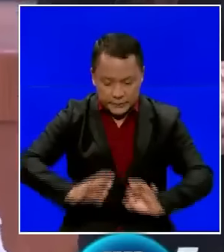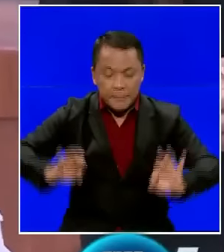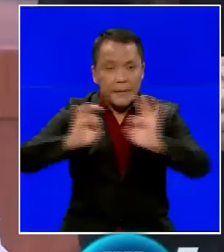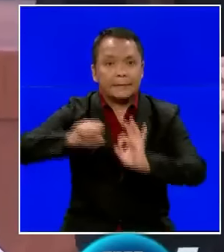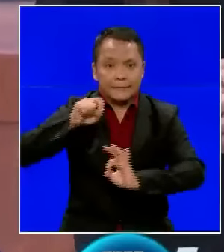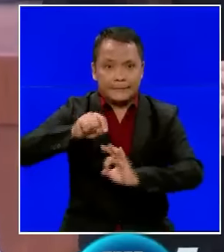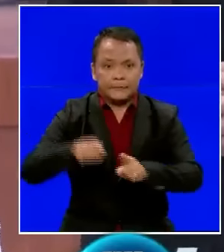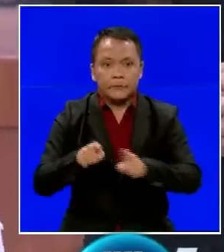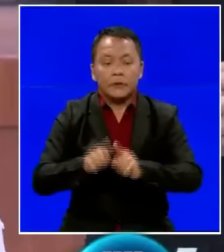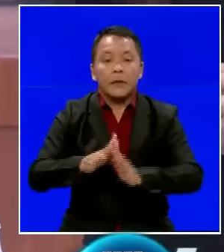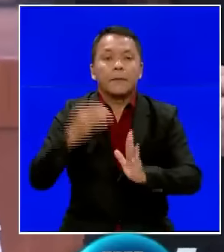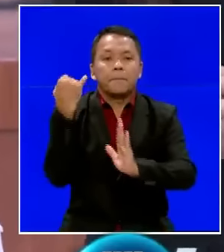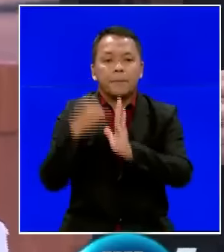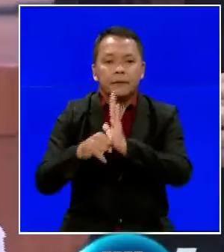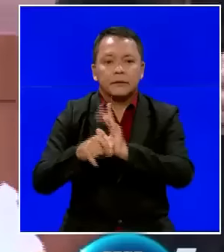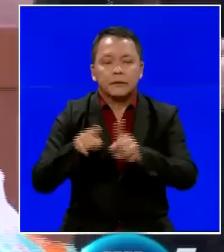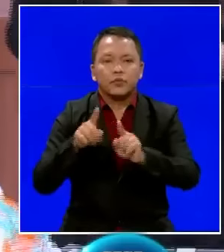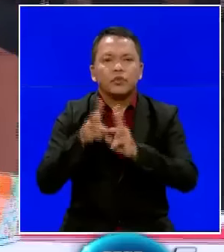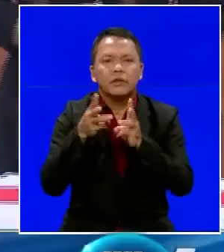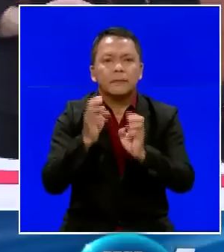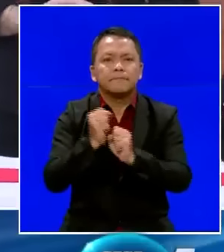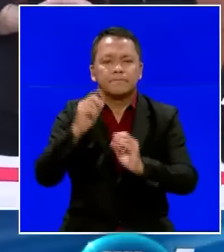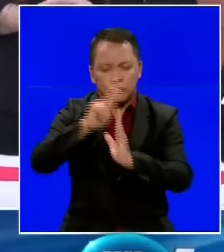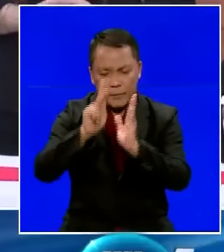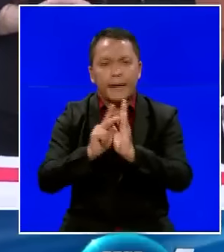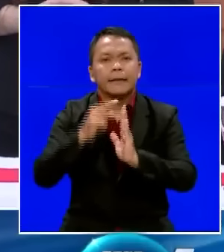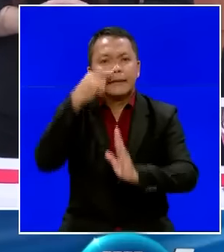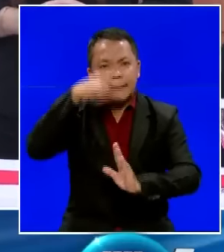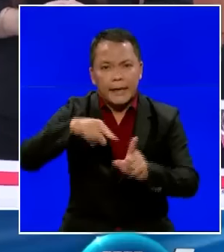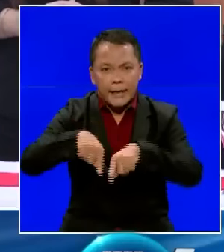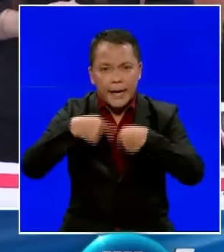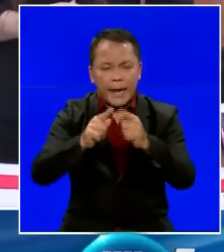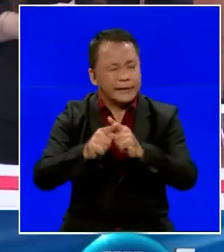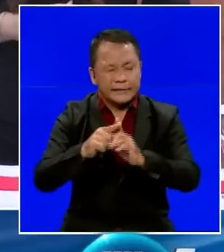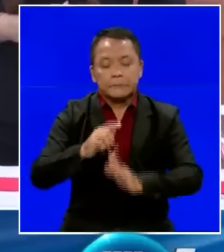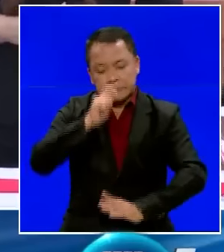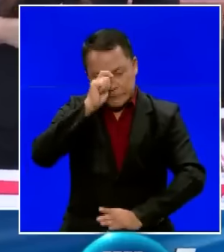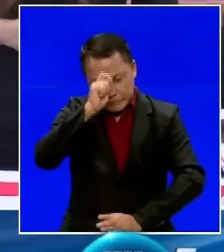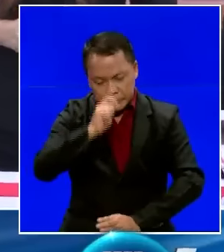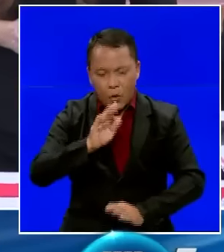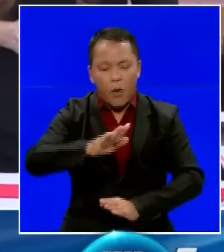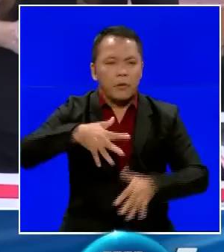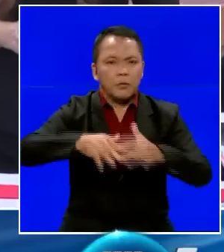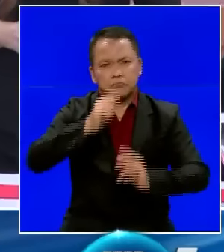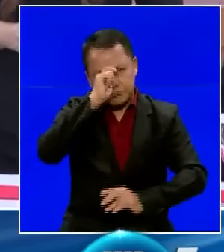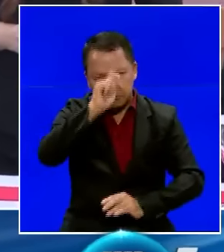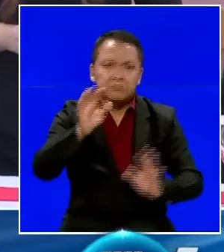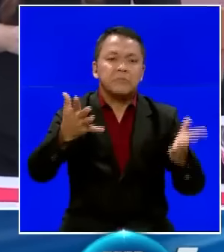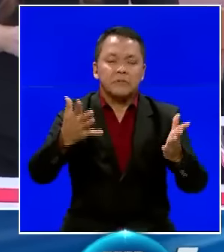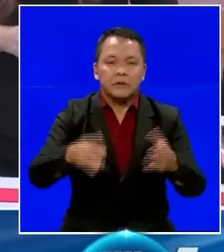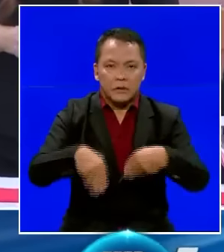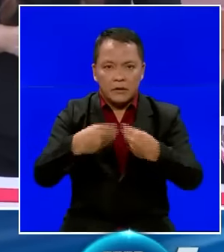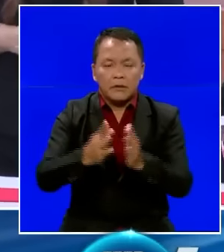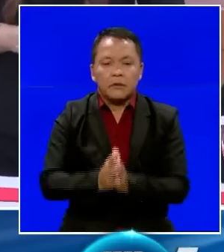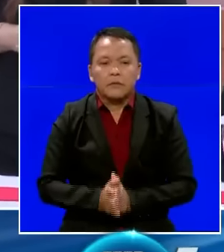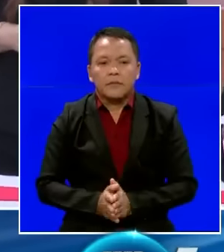นี้โดยเป็นผู้ต้องหาที่ทำลายกระบวนการยุติธรรมของไทยทำให้ขาดความศรัทธาและความเชื่อมั่นของประชาชนโดย